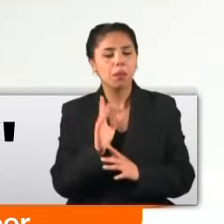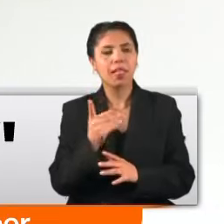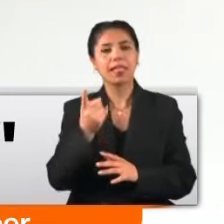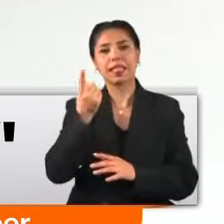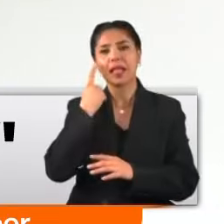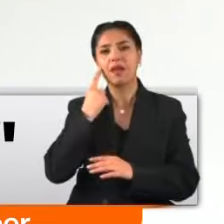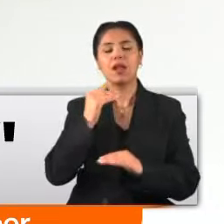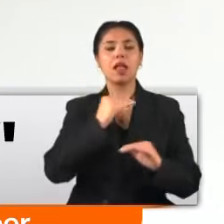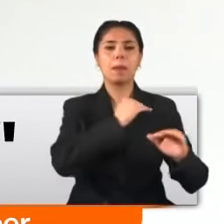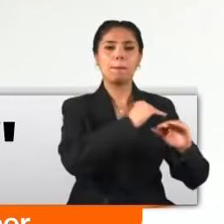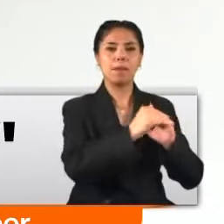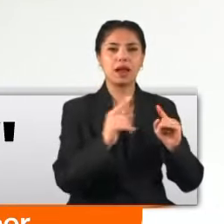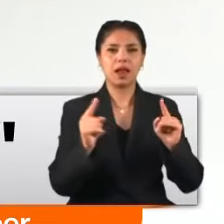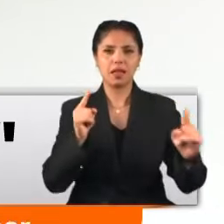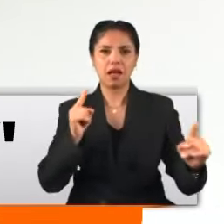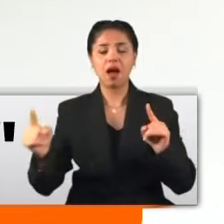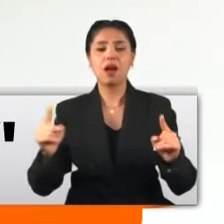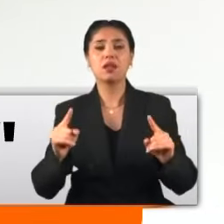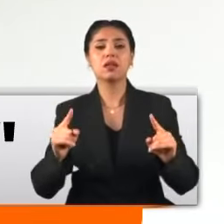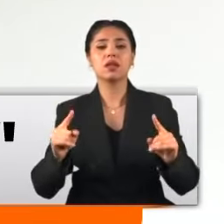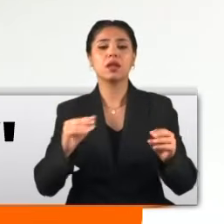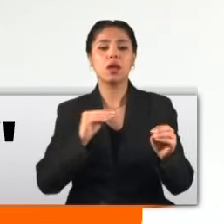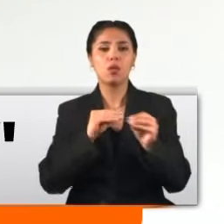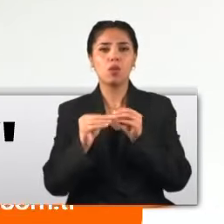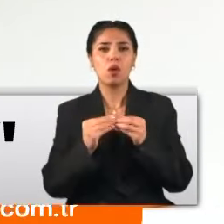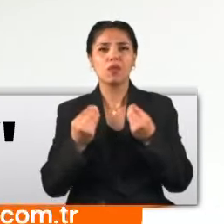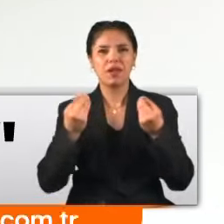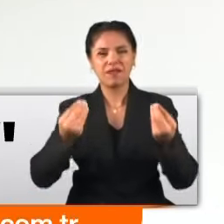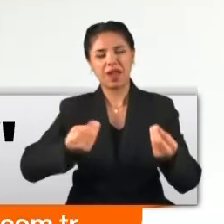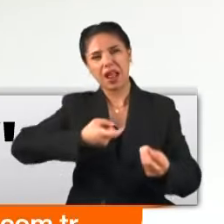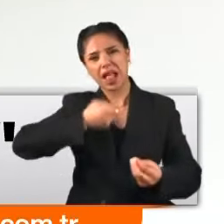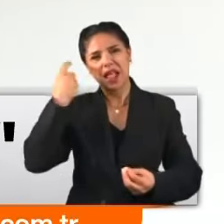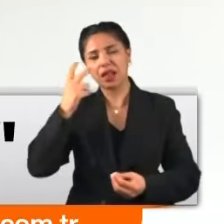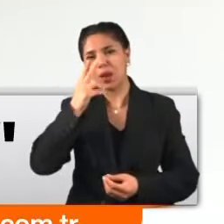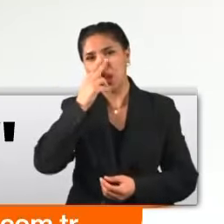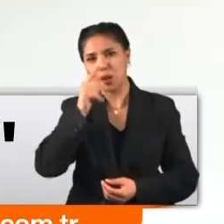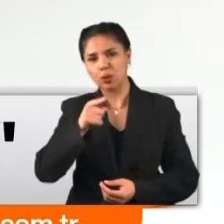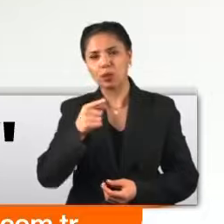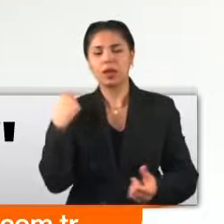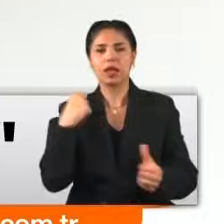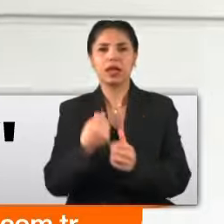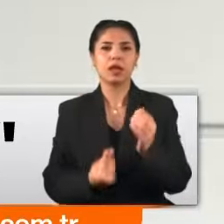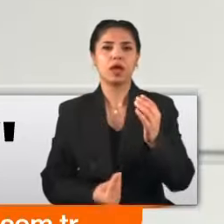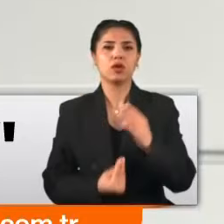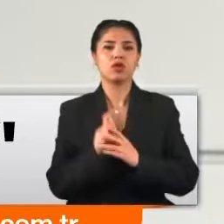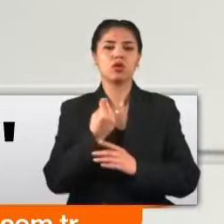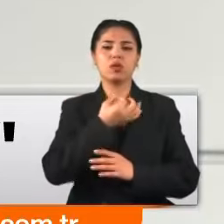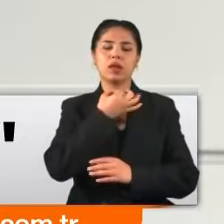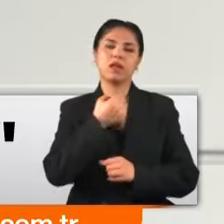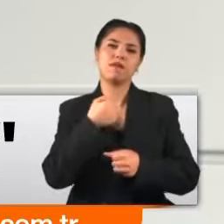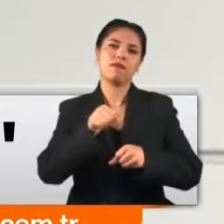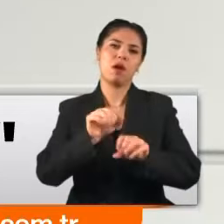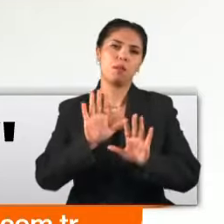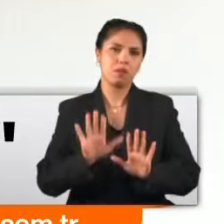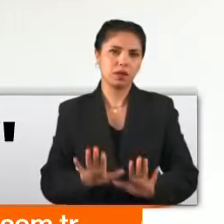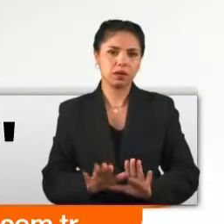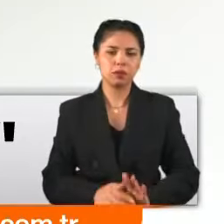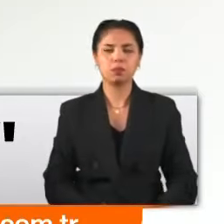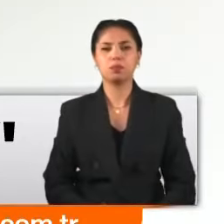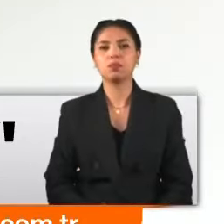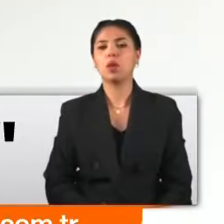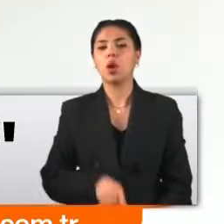millet arasına duvar ören eski alışkanlıkların tekrar baş göstermesine izin vermeyiz. Bu